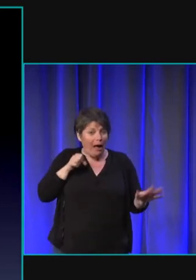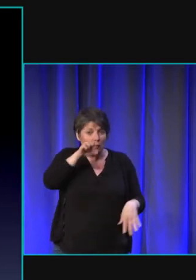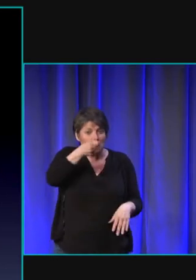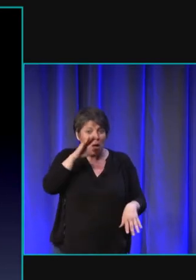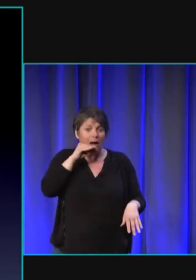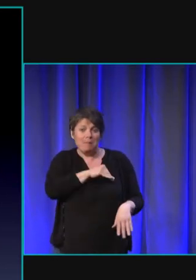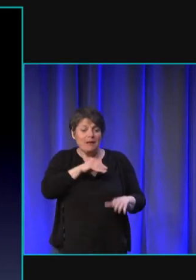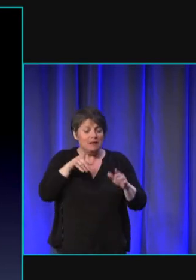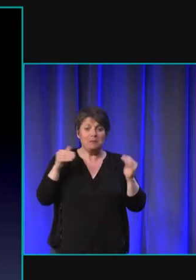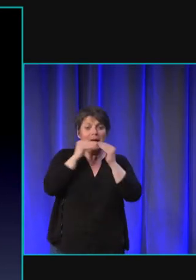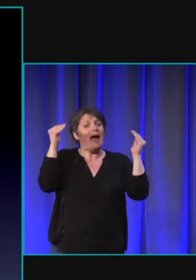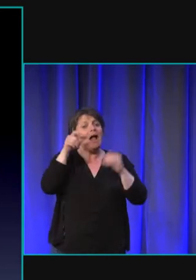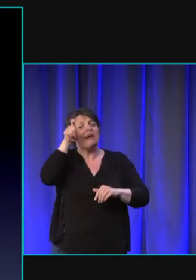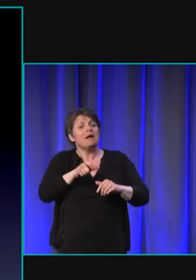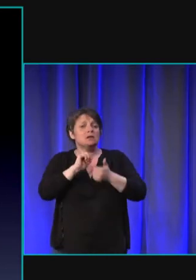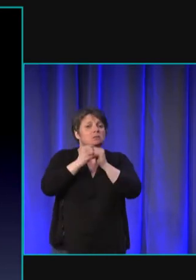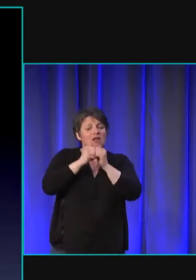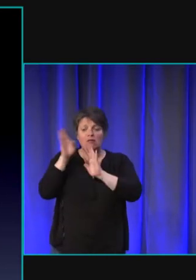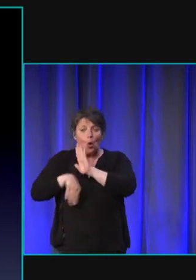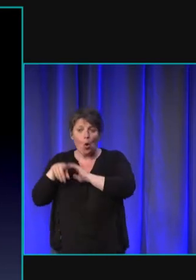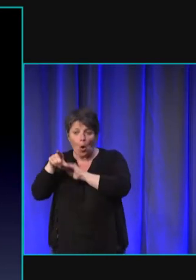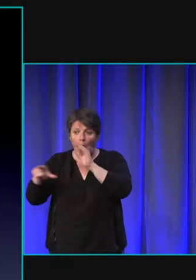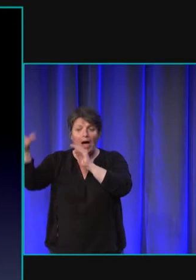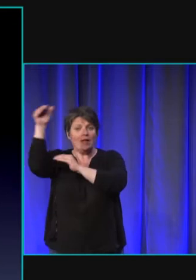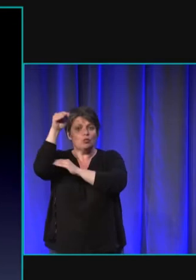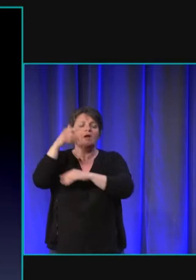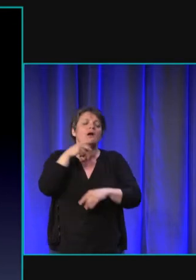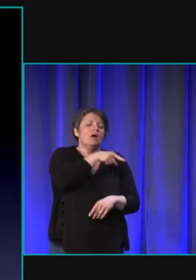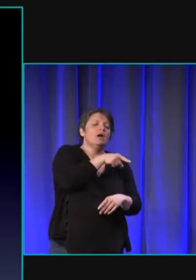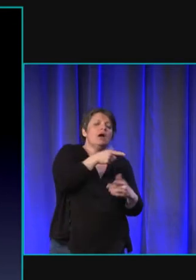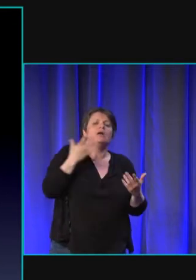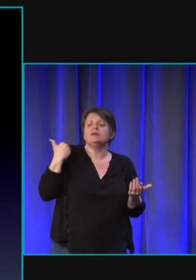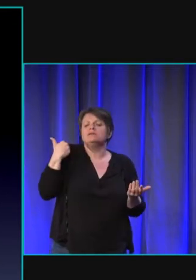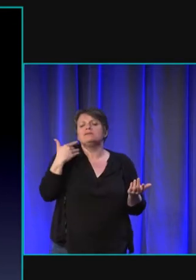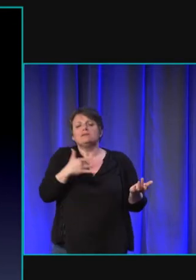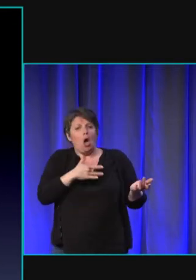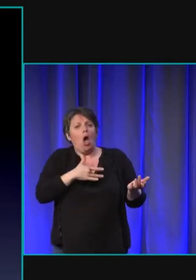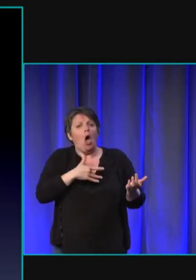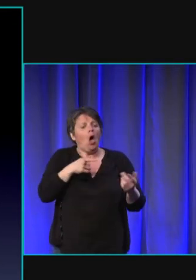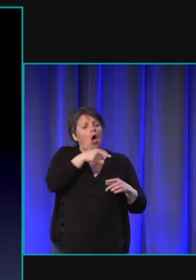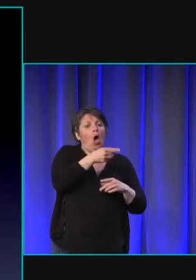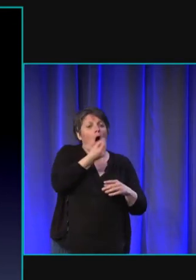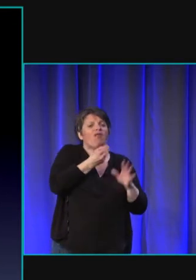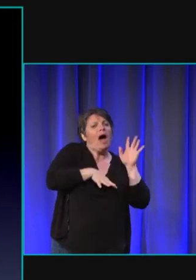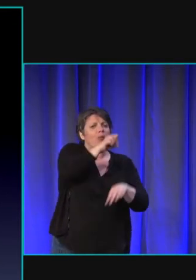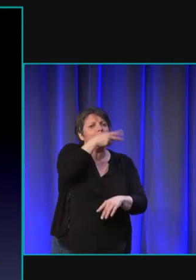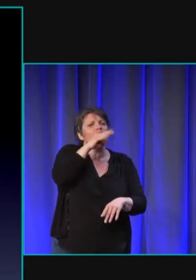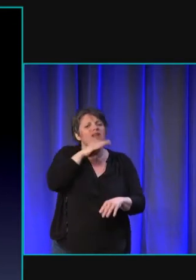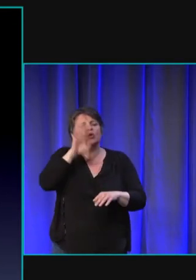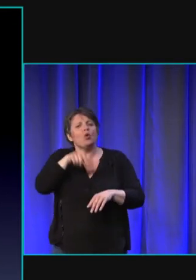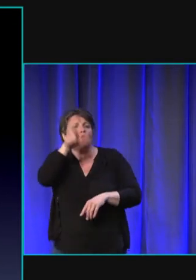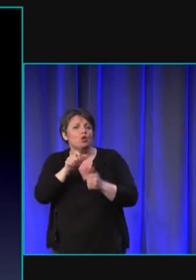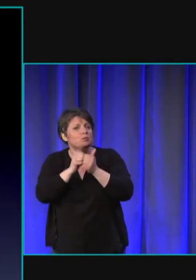les adultes non entraînés. Là, pour le coup, on n'a pas de différence enfant-athlète. On en avait une au niveau de la fréquence cardiaque, au niveau de la consommation